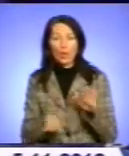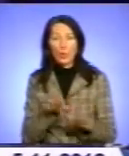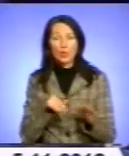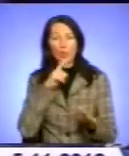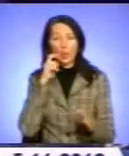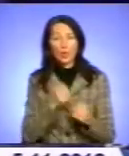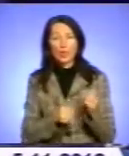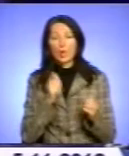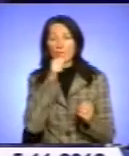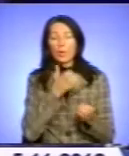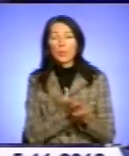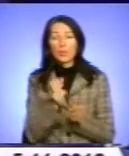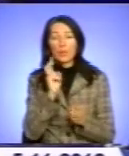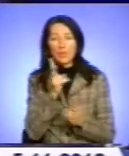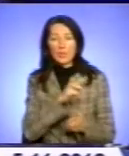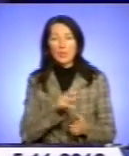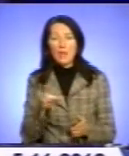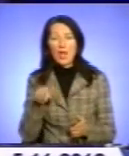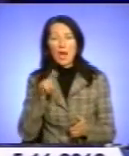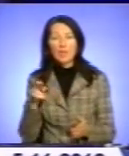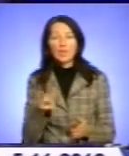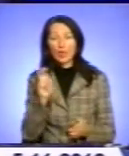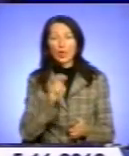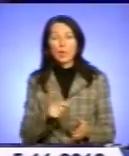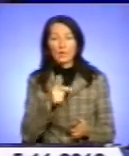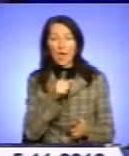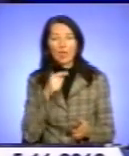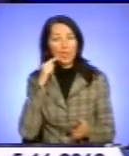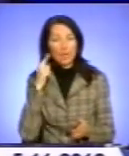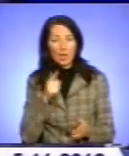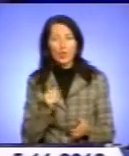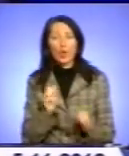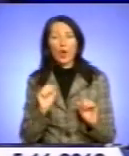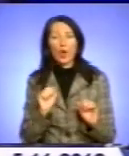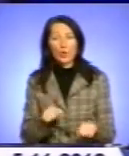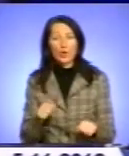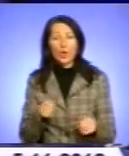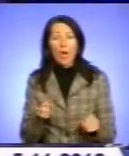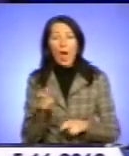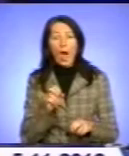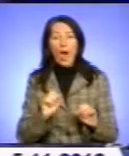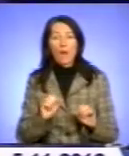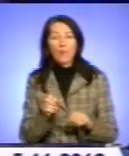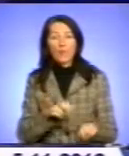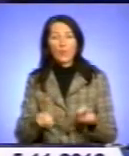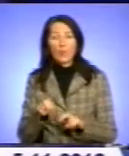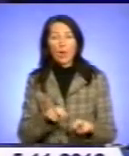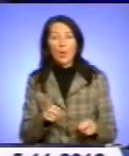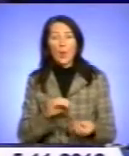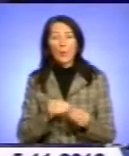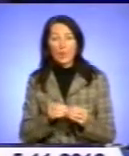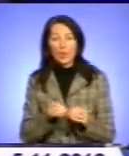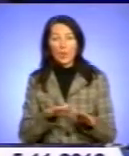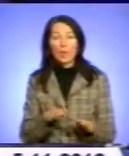12 мільярдів доларів за російське паливо, що змушує владу шукати вирішення проблеми. Відмовитися від російського газу можна за рахунок